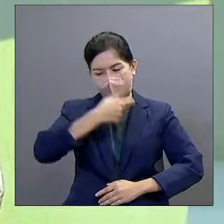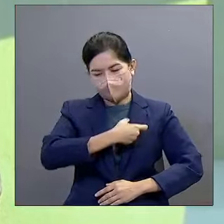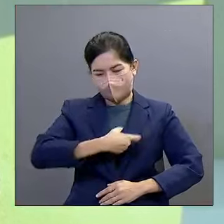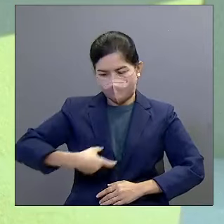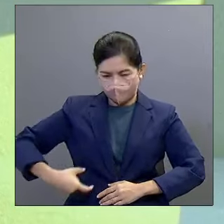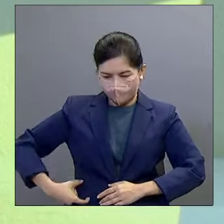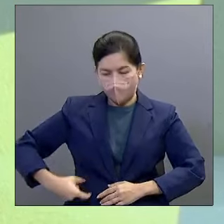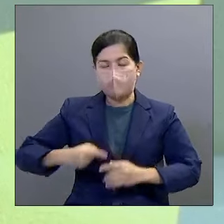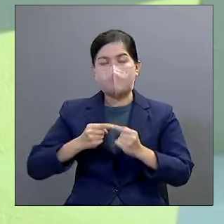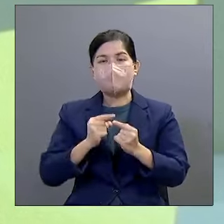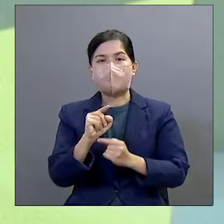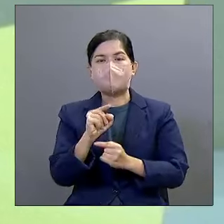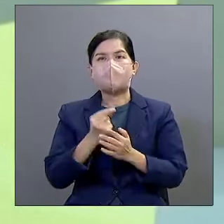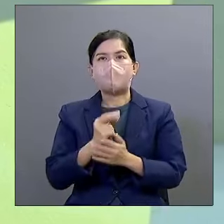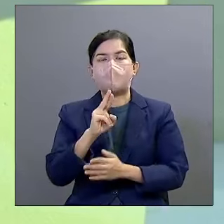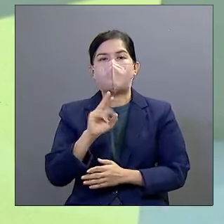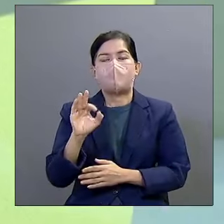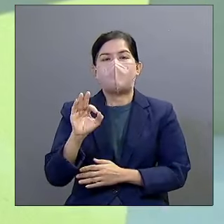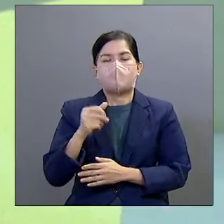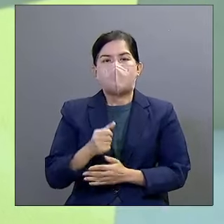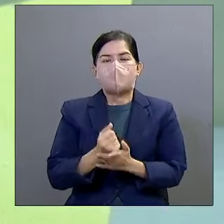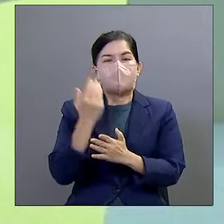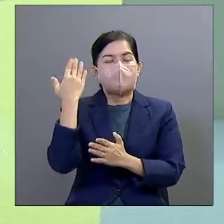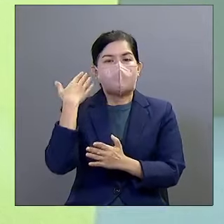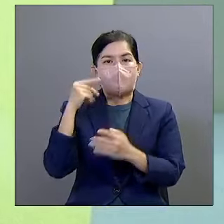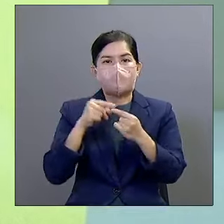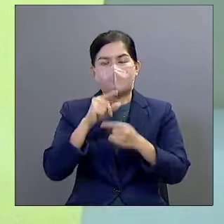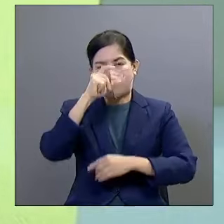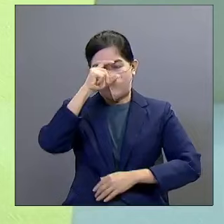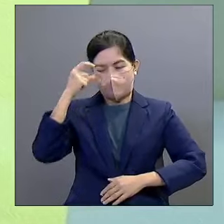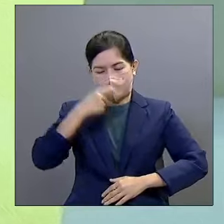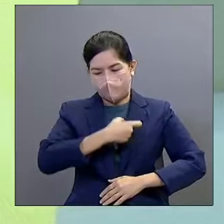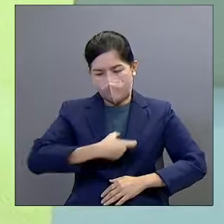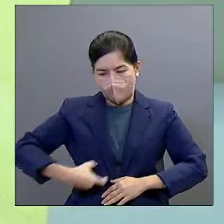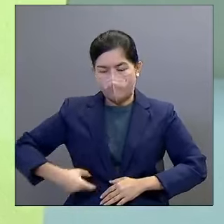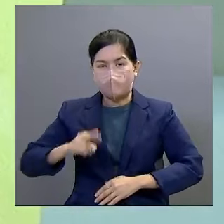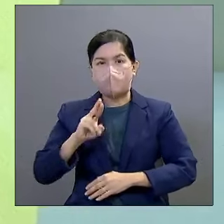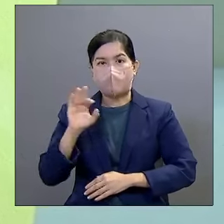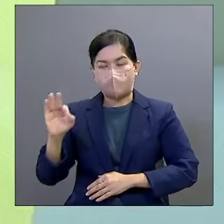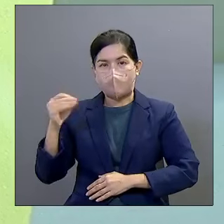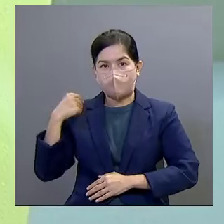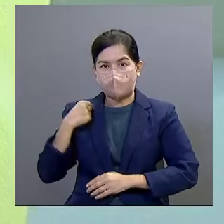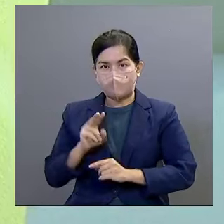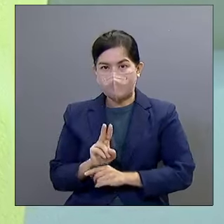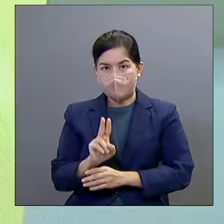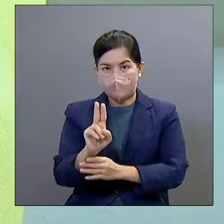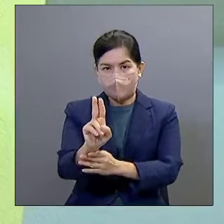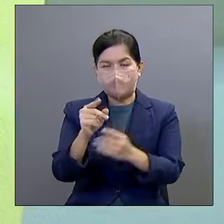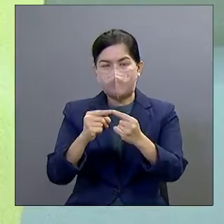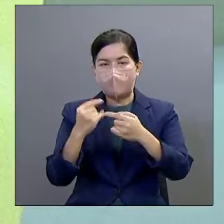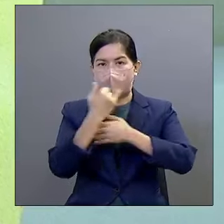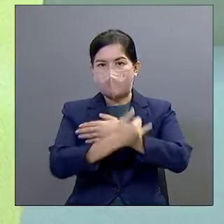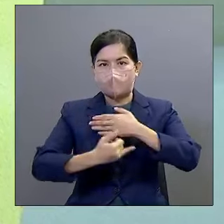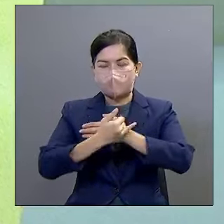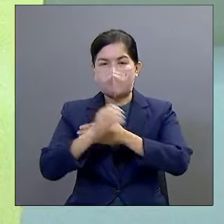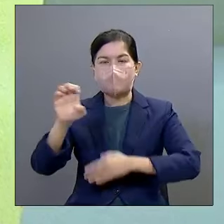ชินีนาถพระบรมราชชนนีพันปีหลวงนะคะและในหลวงรัชกาลที่9เสด็จเยือนยุโรปและสหรัฐอเมริกาและพระราชทานดำ